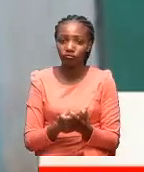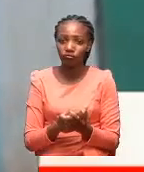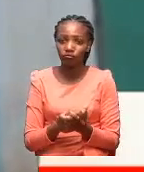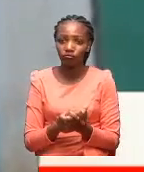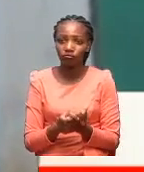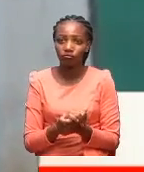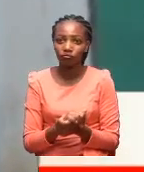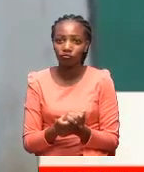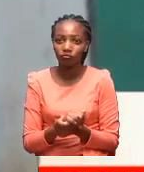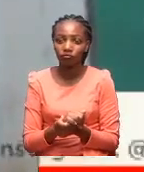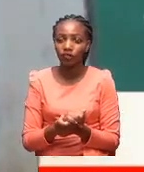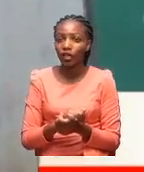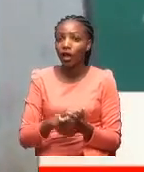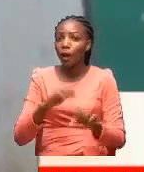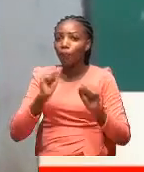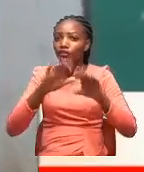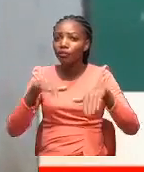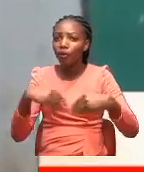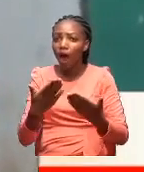utakashifuji rais wa nje